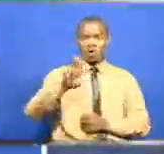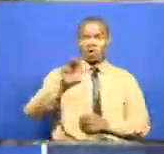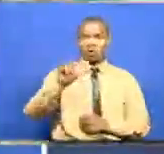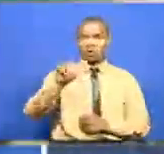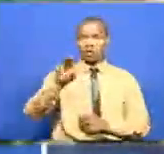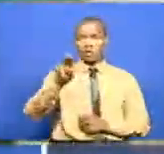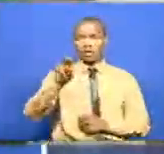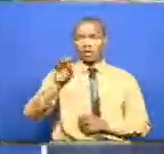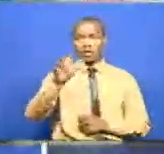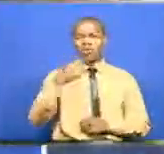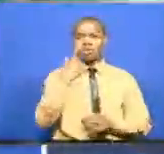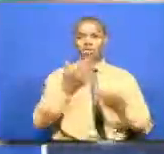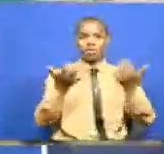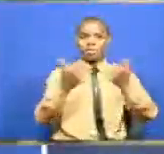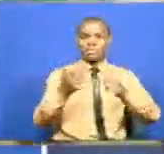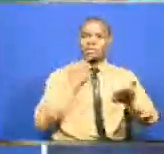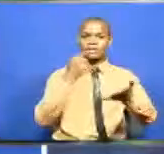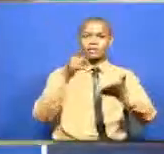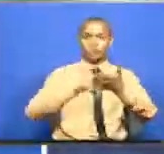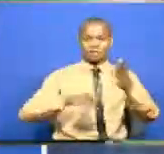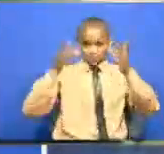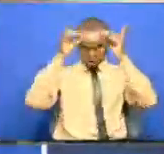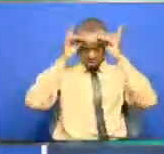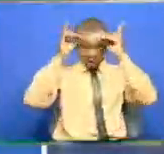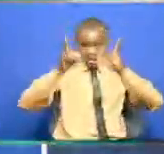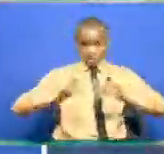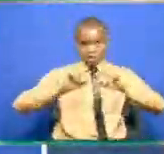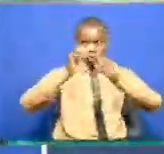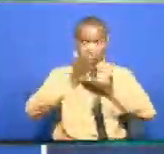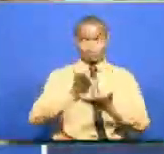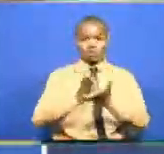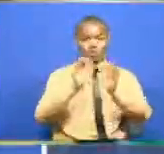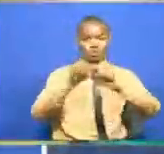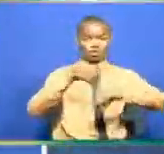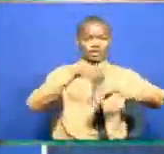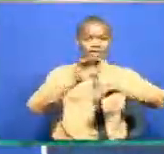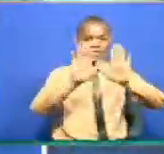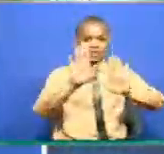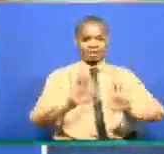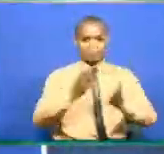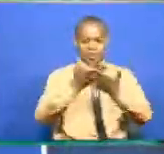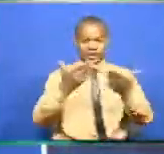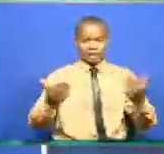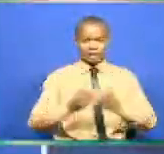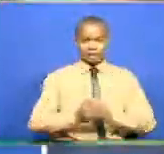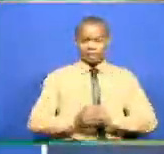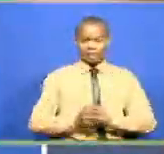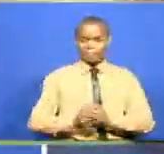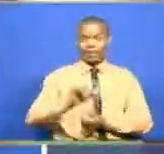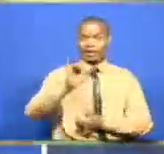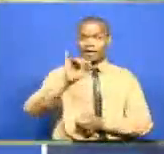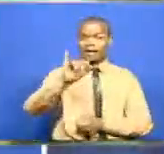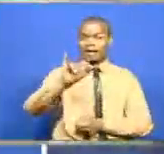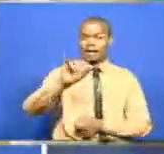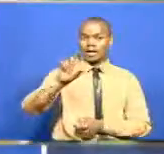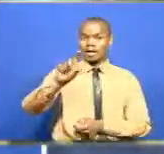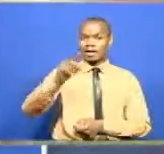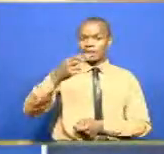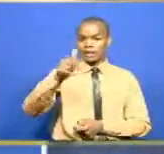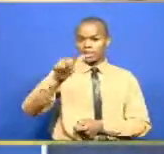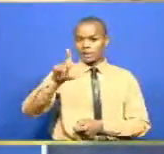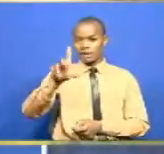26 anasema kwamba hatua hiyo itatuma ujumbe muhimu. Siku ya Jumanne mshambulizi wa Manchester United Odion